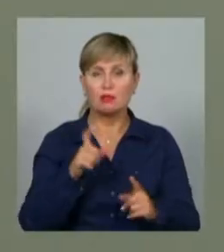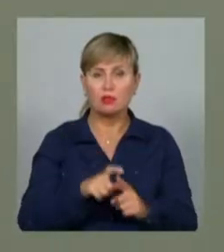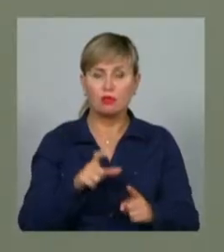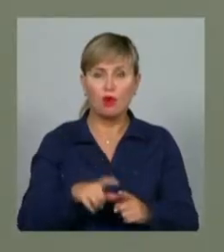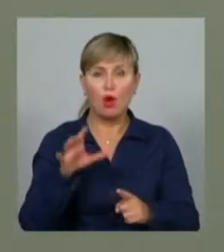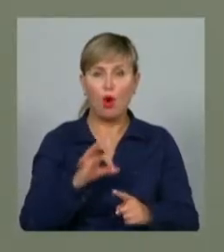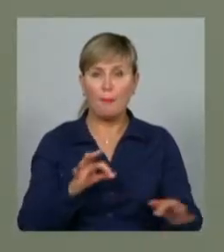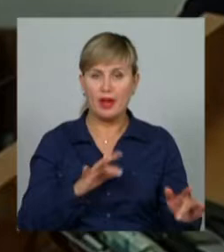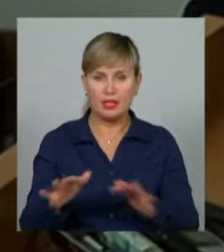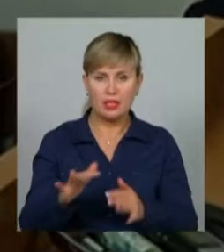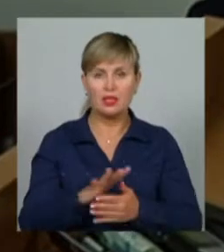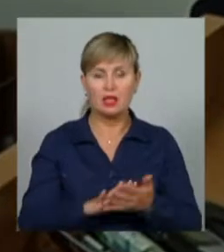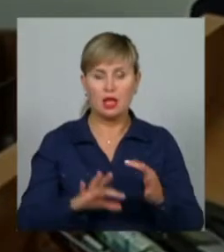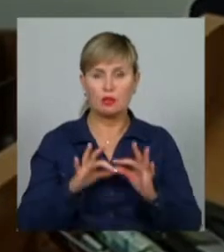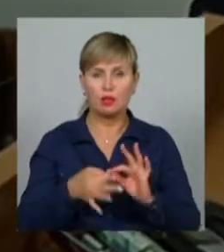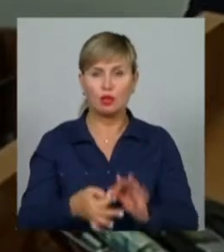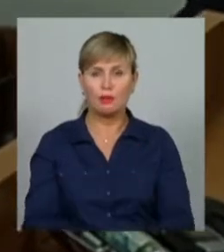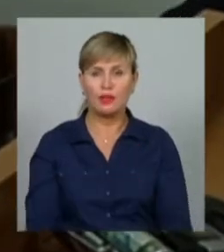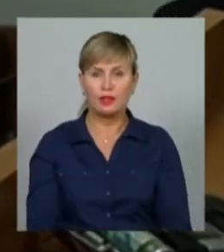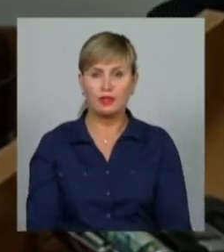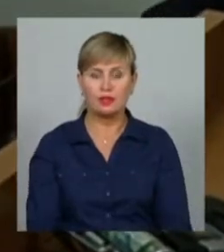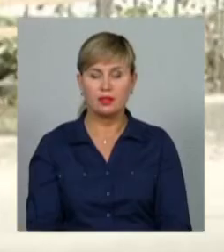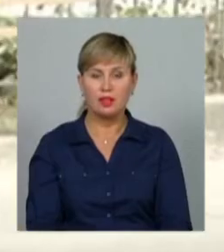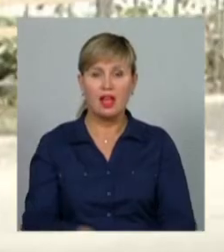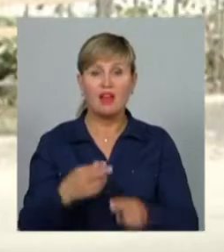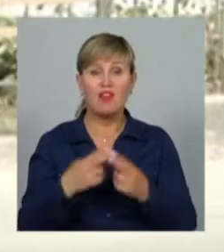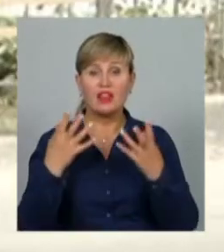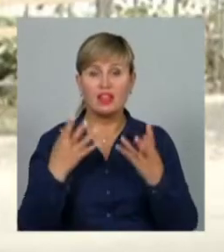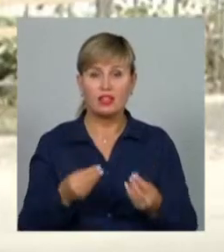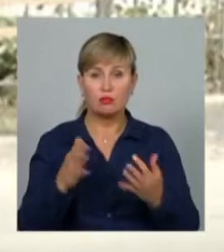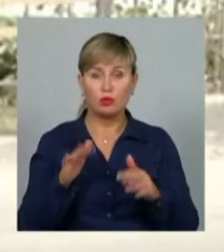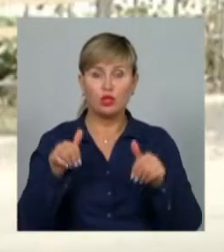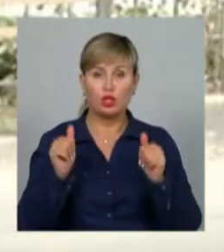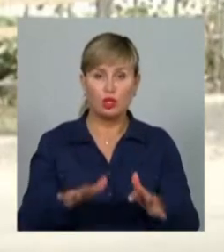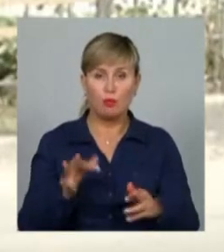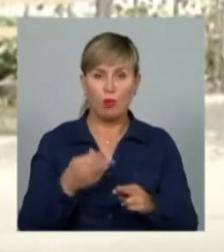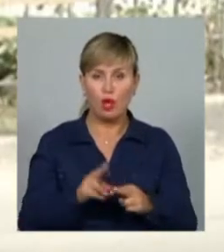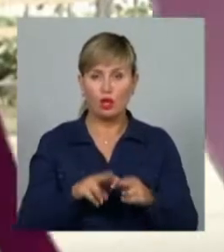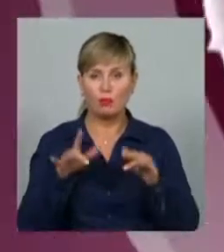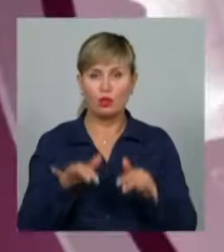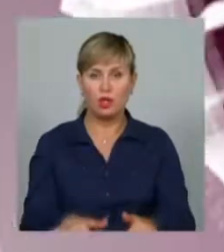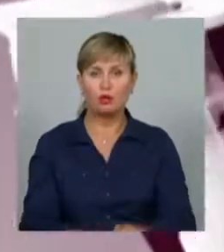громком процессе материал Рамины Мирзалимовой. Именно в этот день будет вынесен приговор по этому громкому делу.